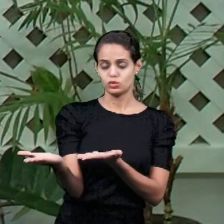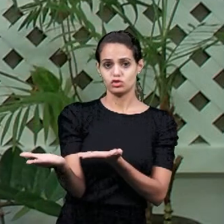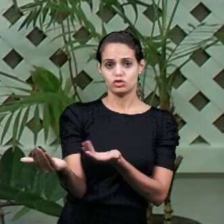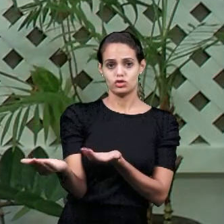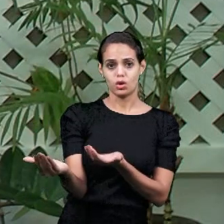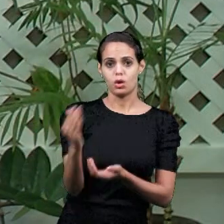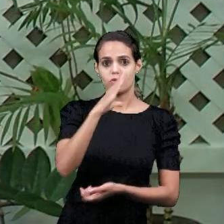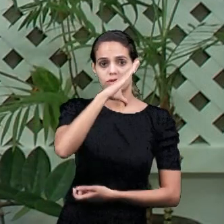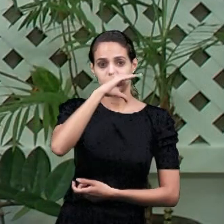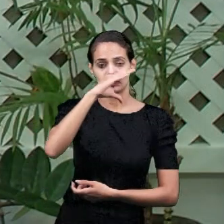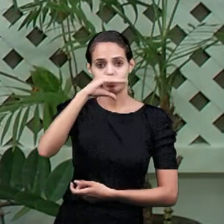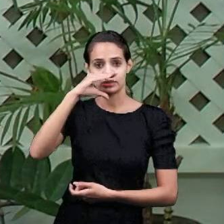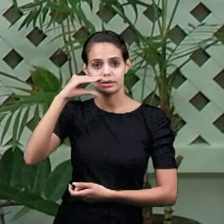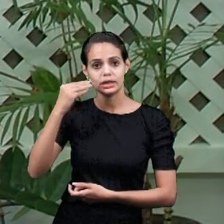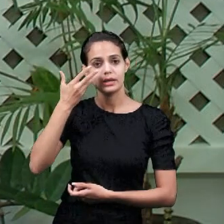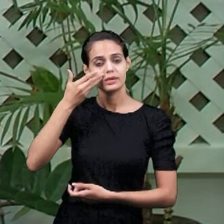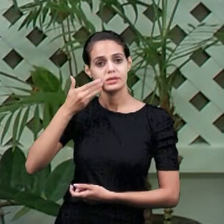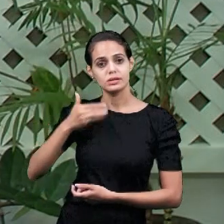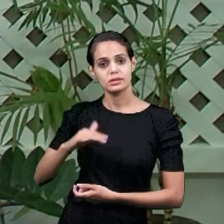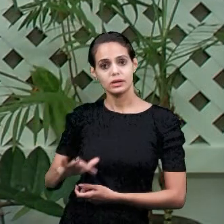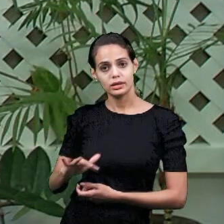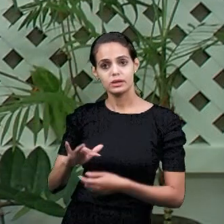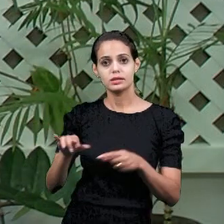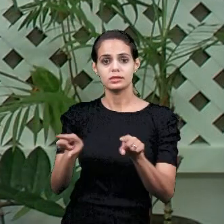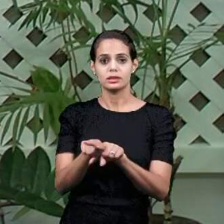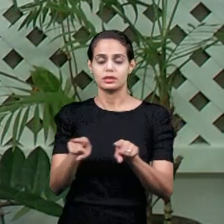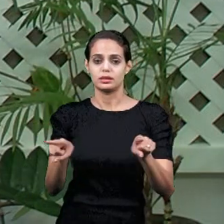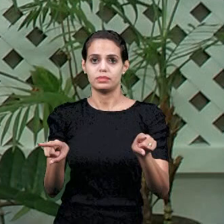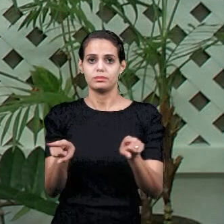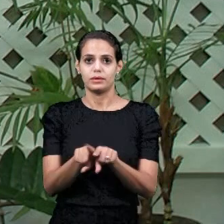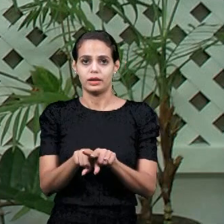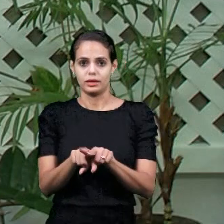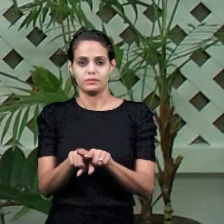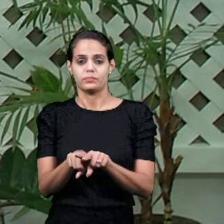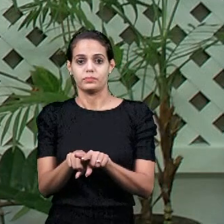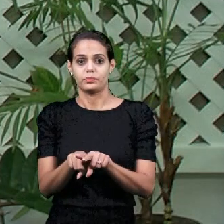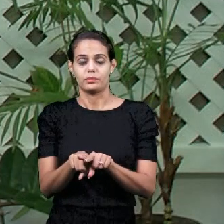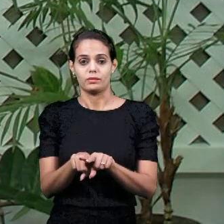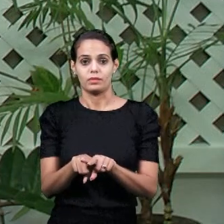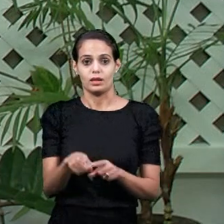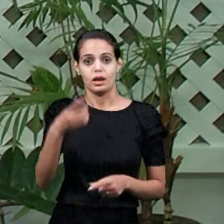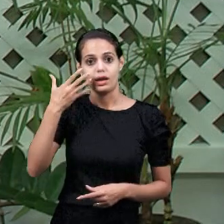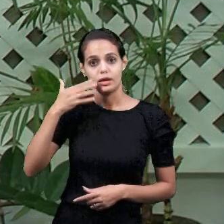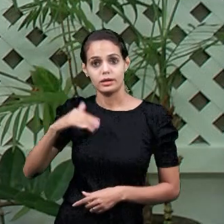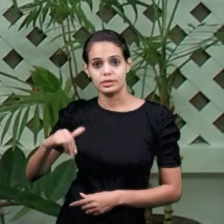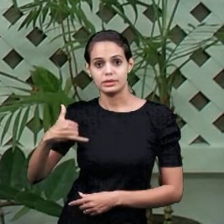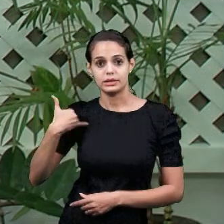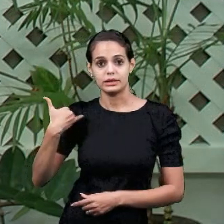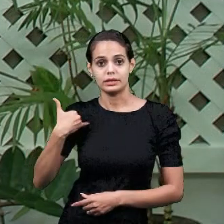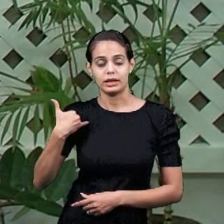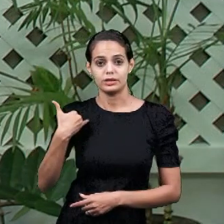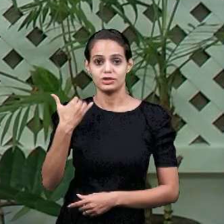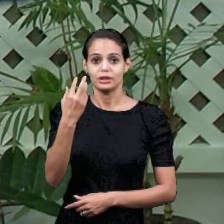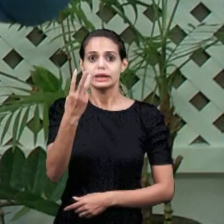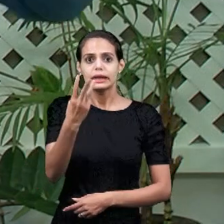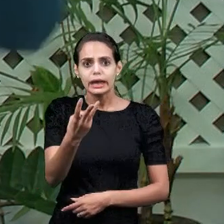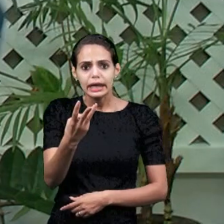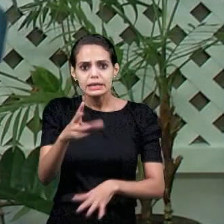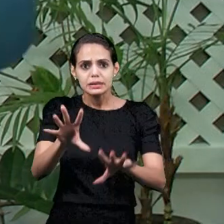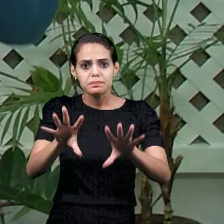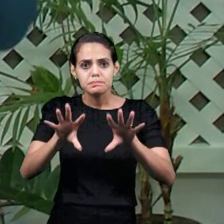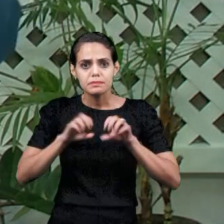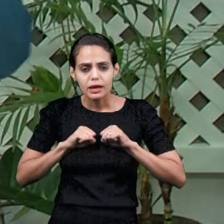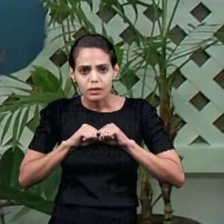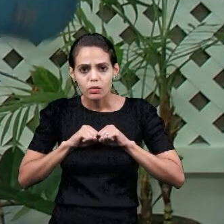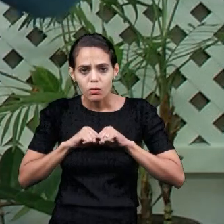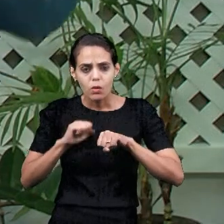avons eu des cas ici de familles où l'enfant de 3 ans a été touché par le virus. Nous avons des médecins avec